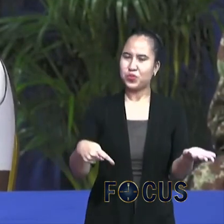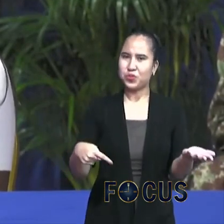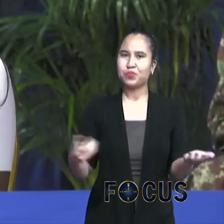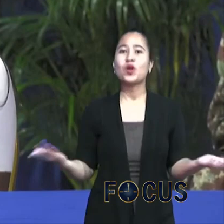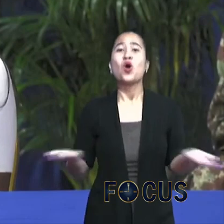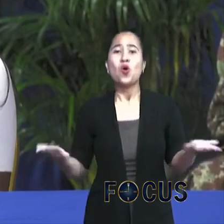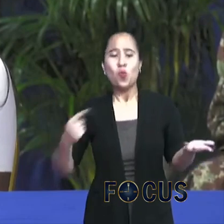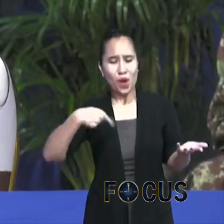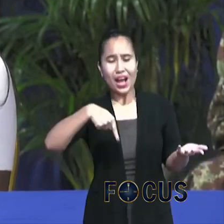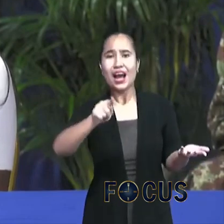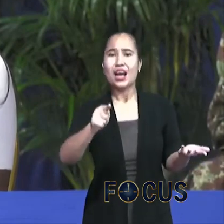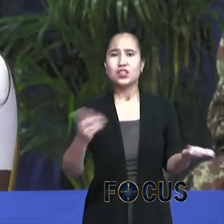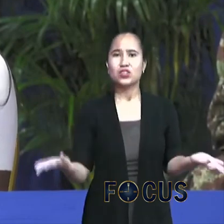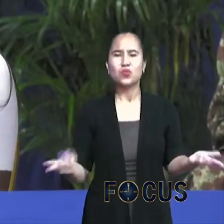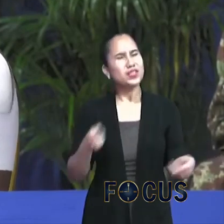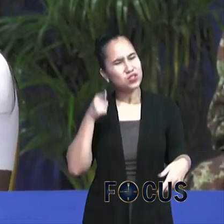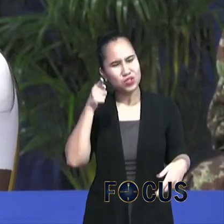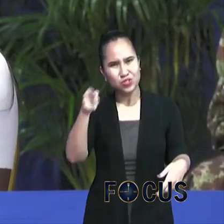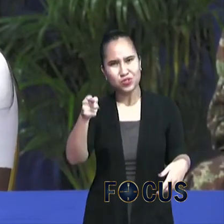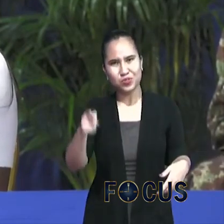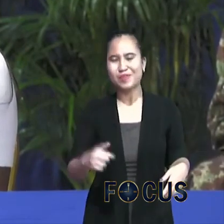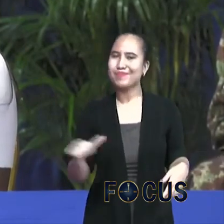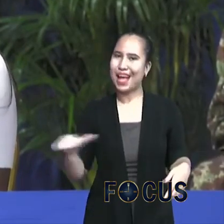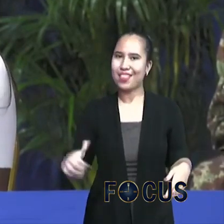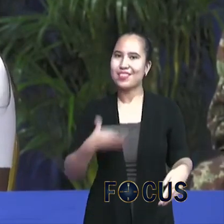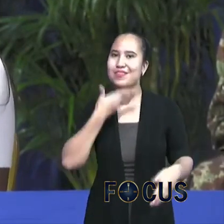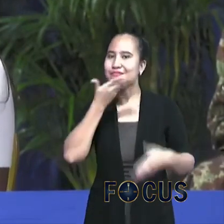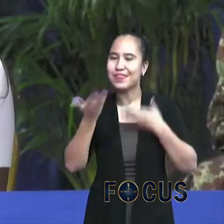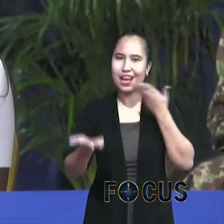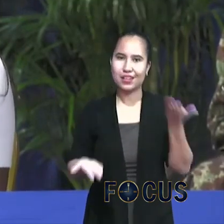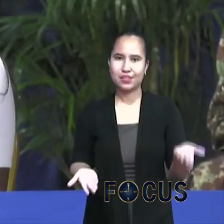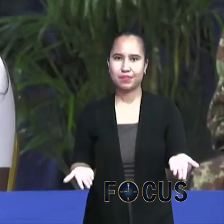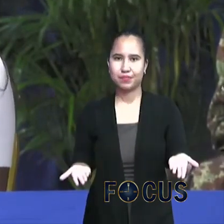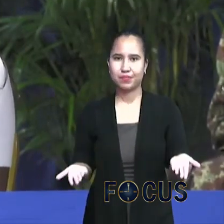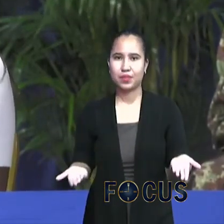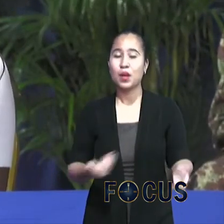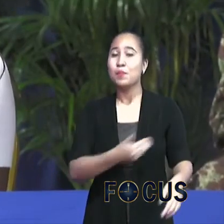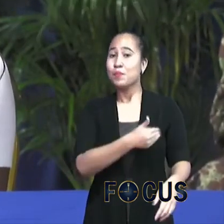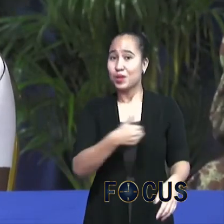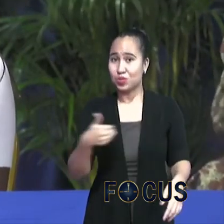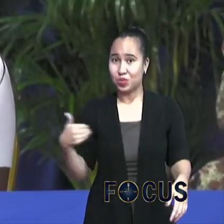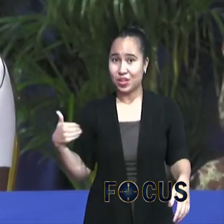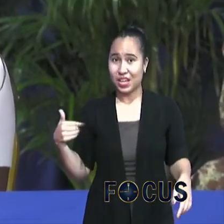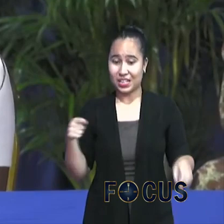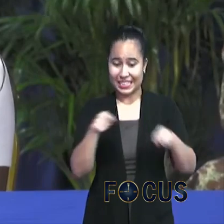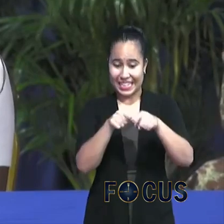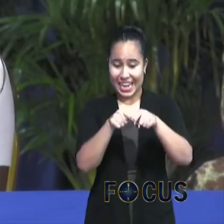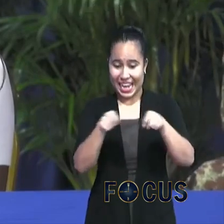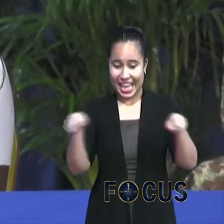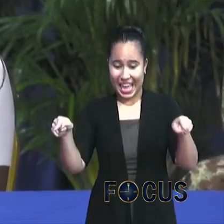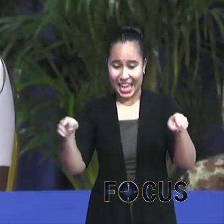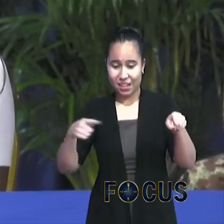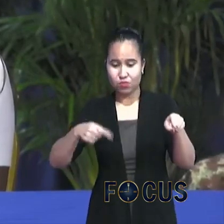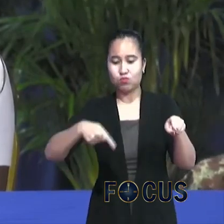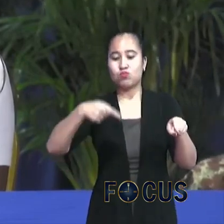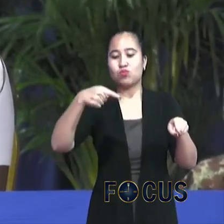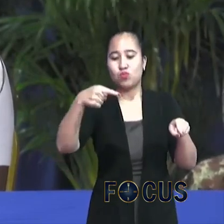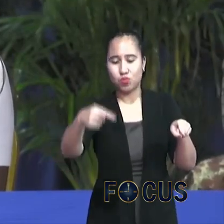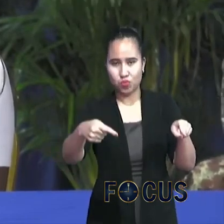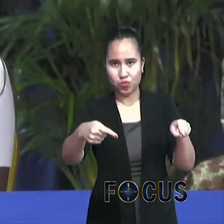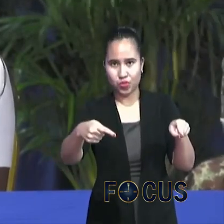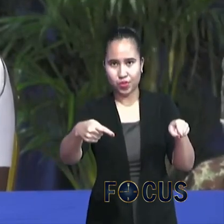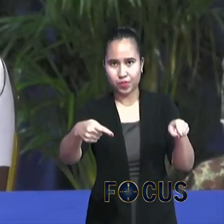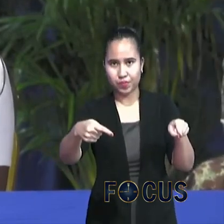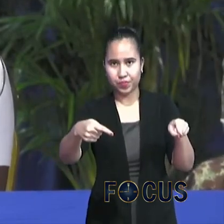is het doel en nog een paar andere vragen. Maar zolang u dus die lijn wil passeren vanuit